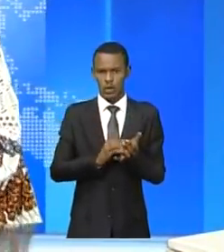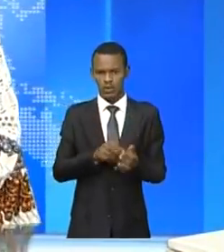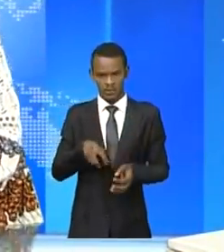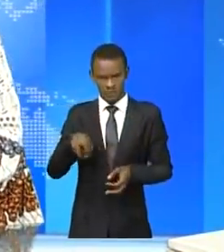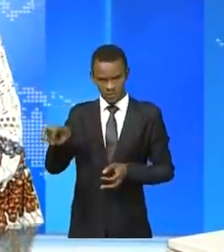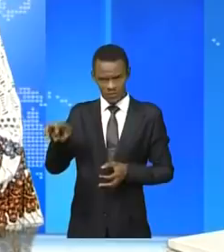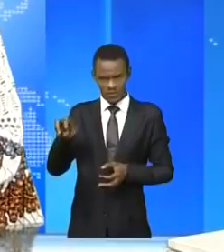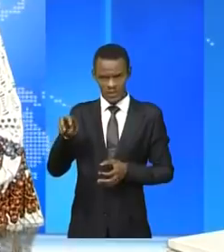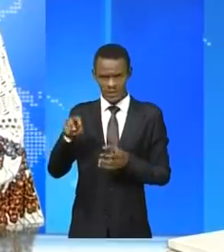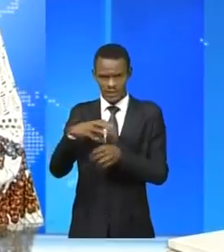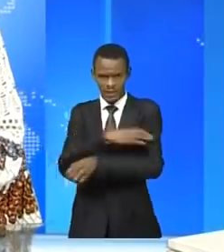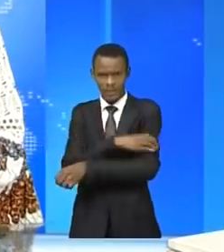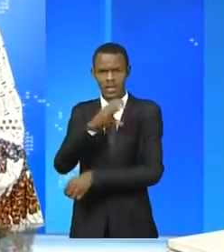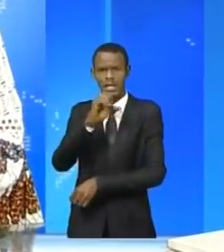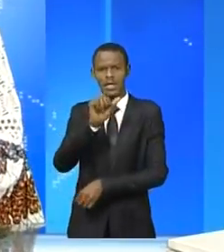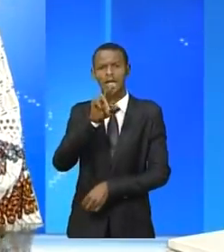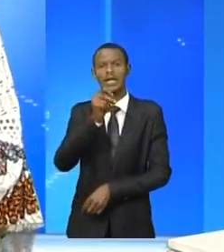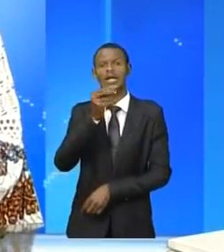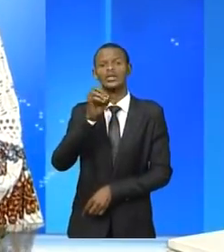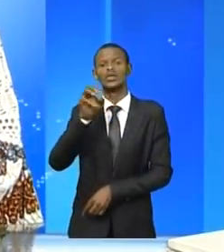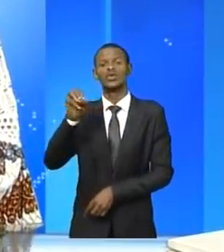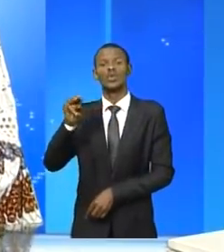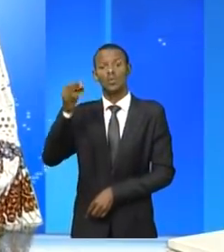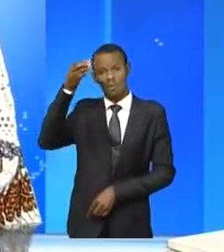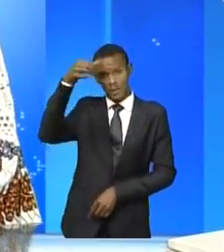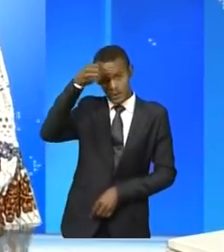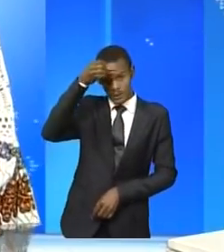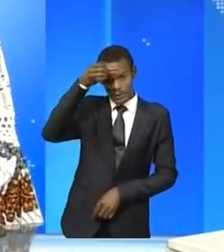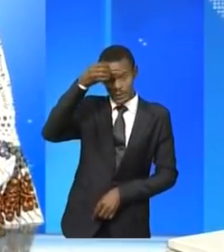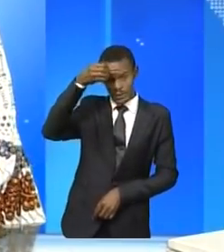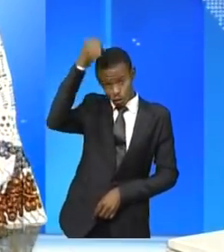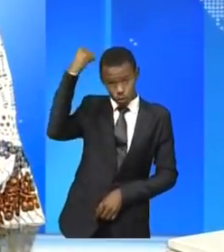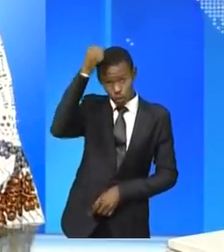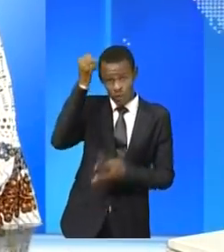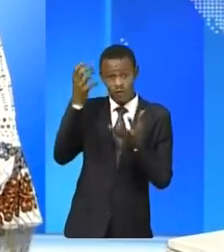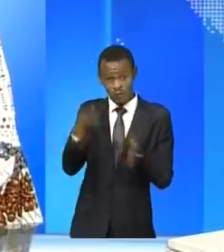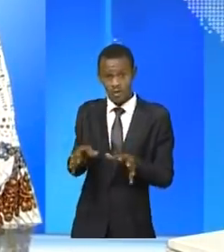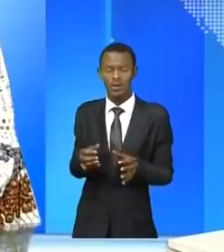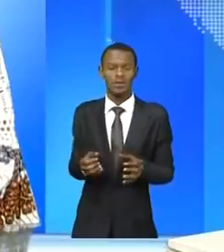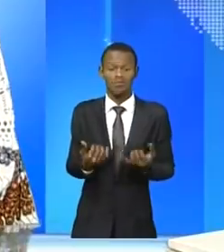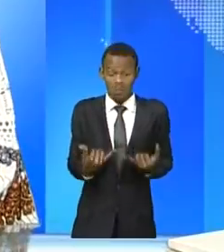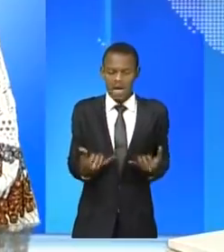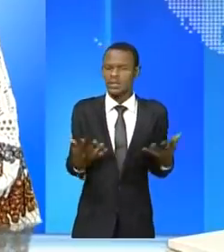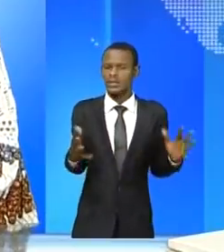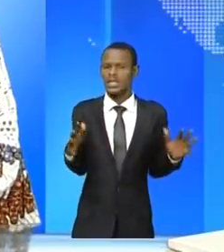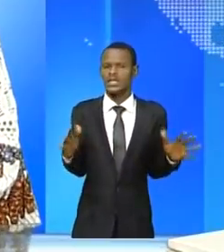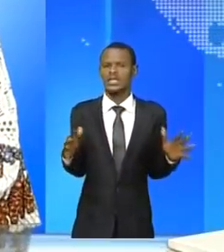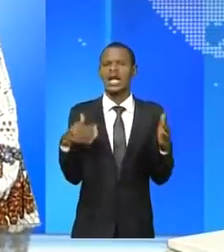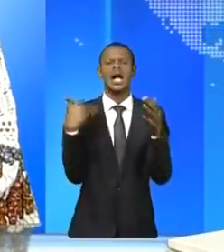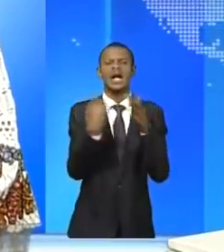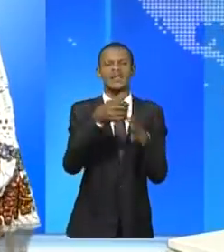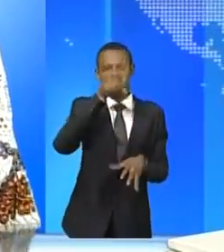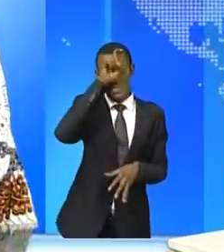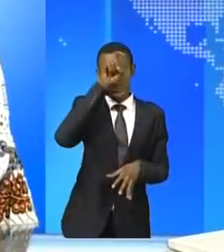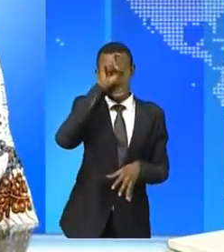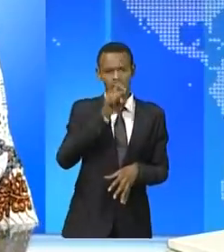éclair de Khartoum, le président de la République de la RDC est déjà arrivé au Caire en Égypte, accueilli au pied de